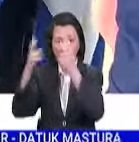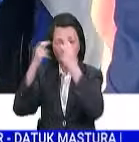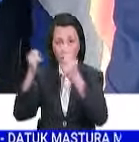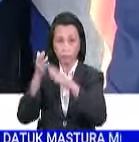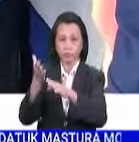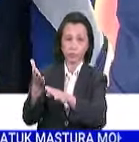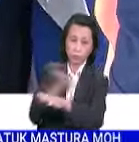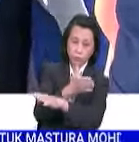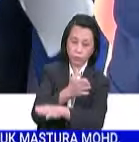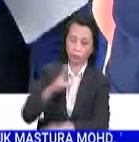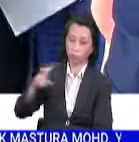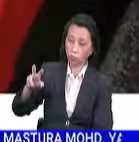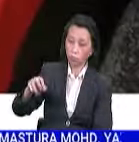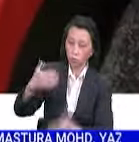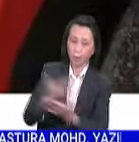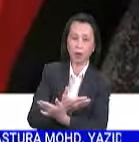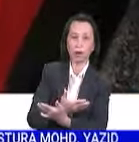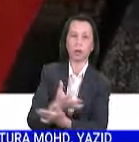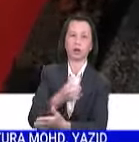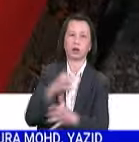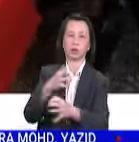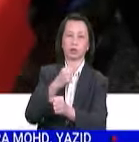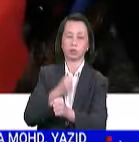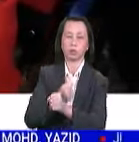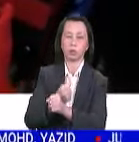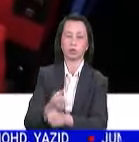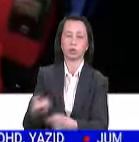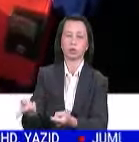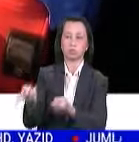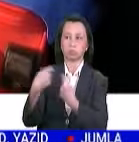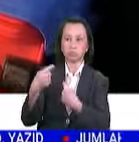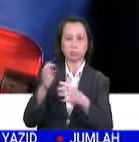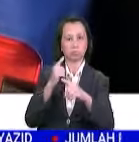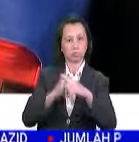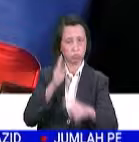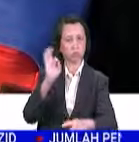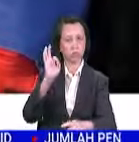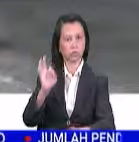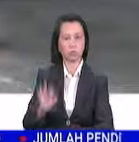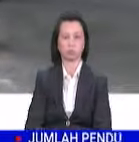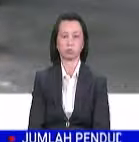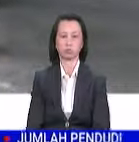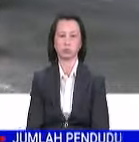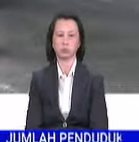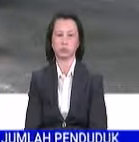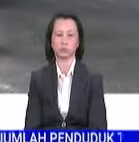sebelum penularan Omicron dan mendapat reaksi positif.